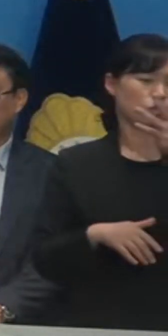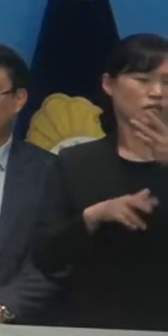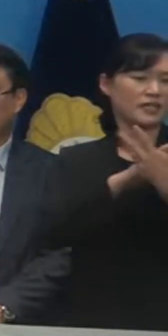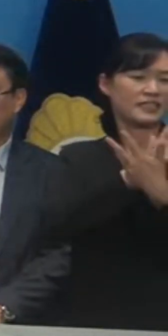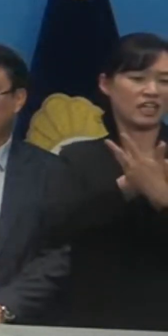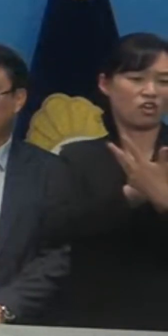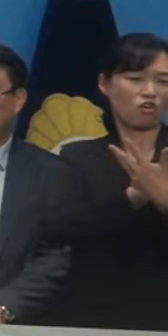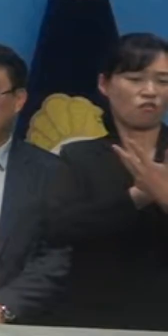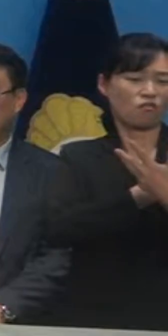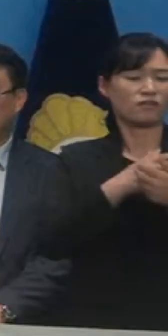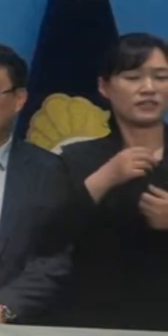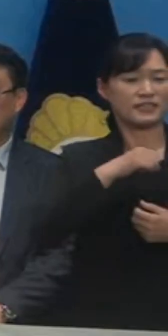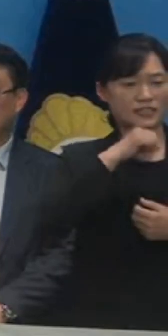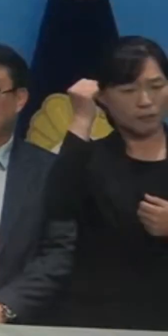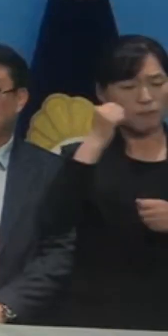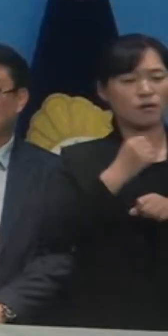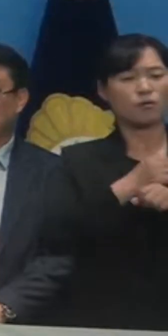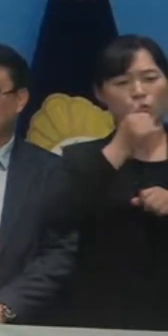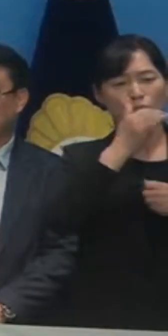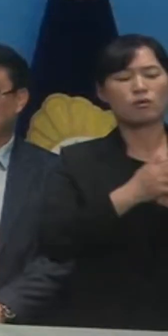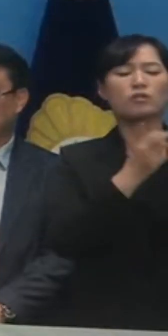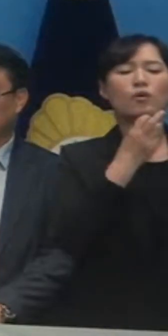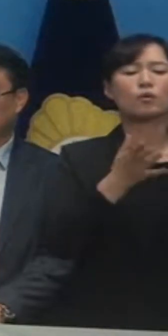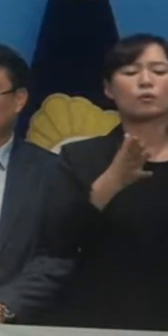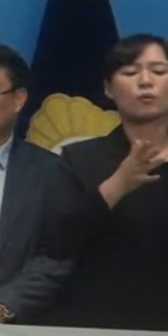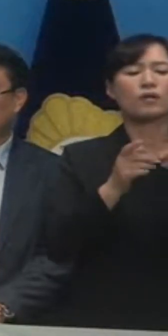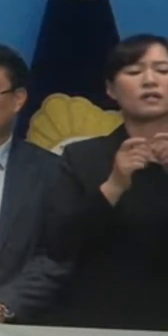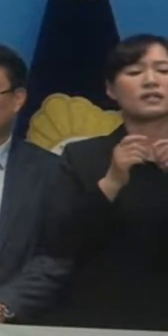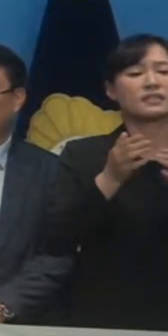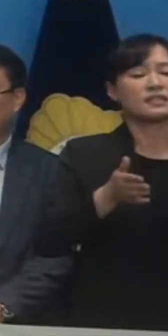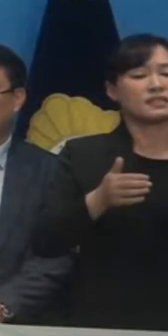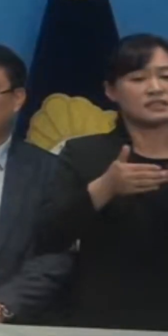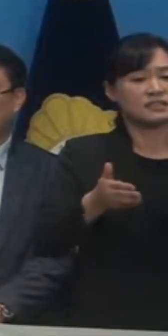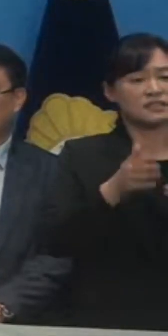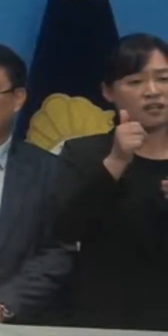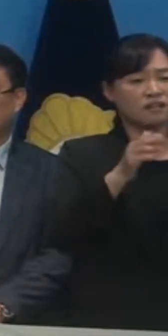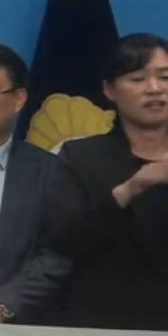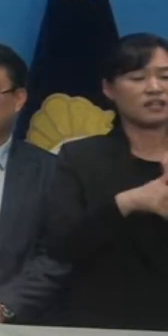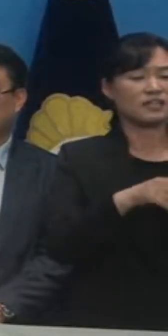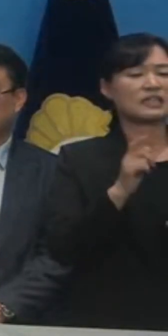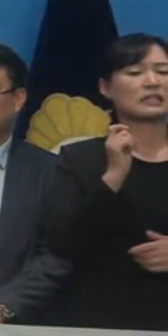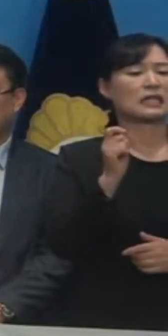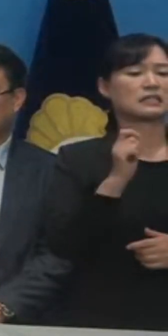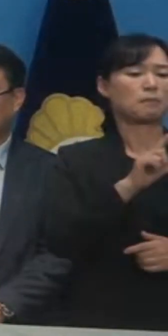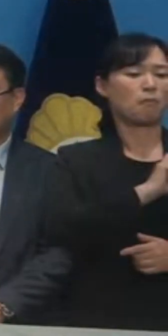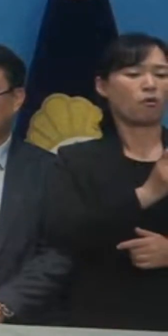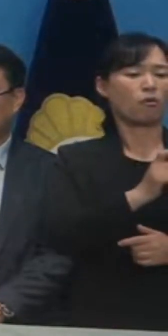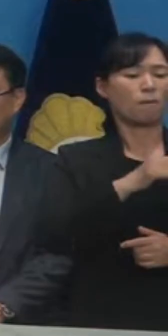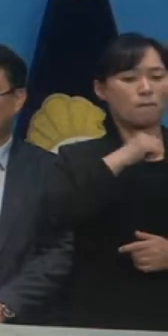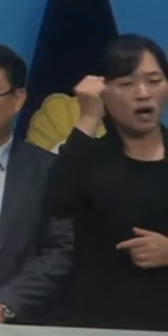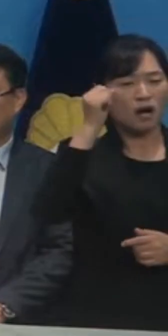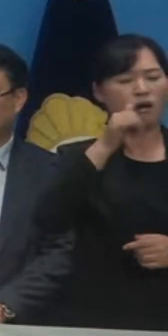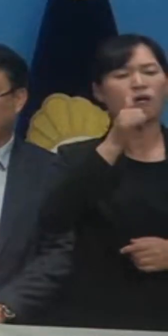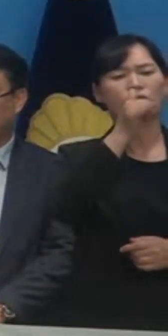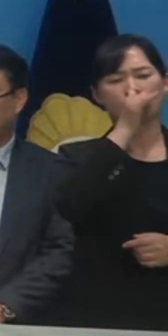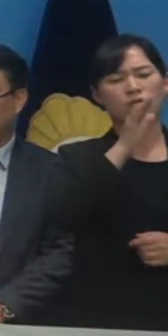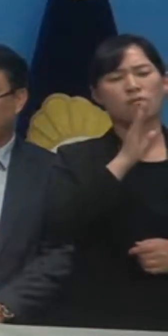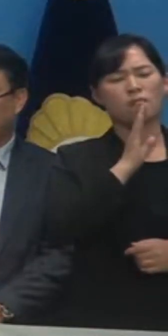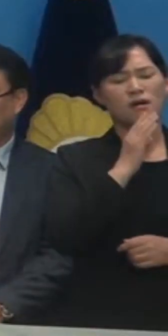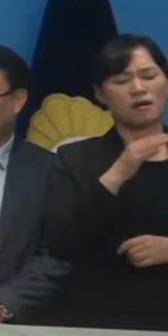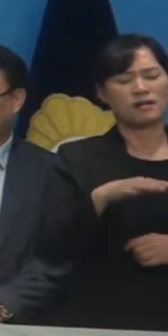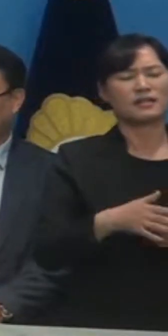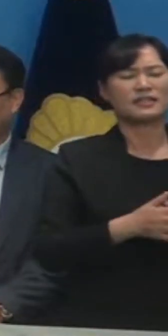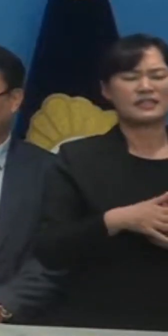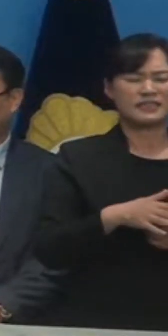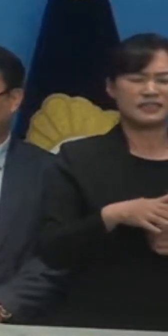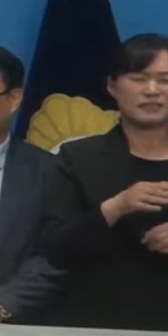자격증, 경기도 지사 시절에는 택시 면허증까지 따시는 등 그 누구보다